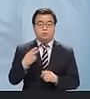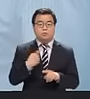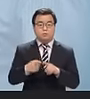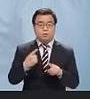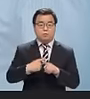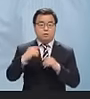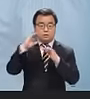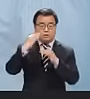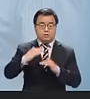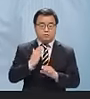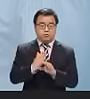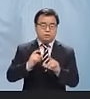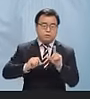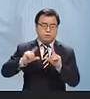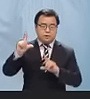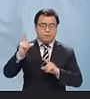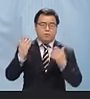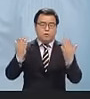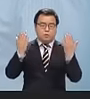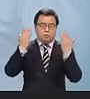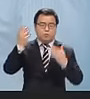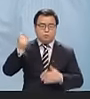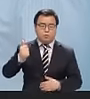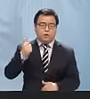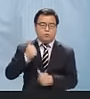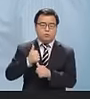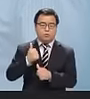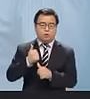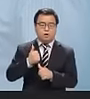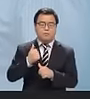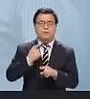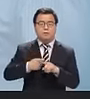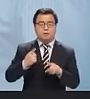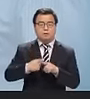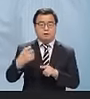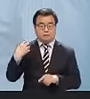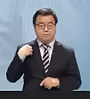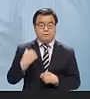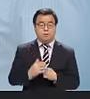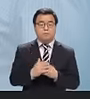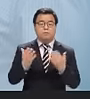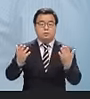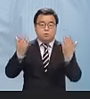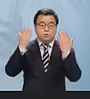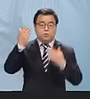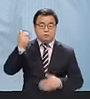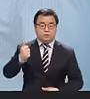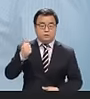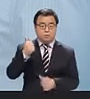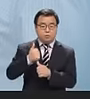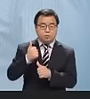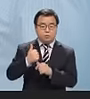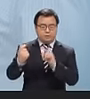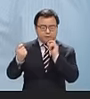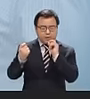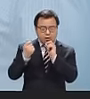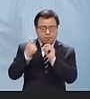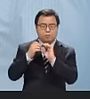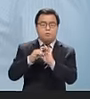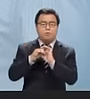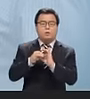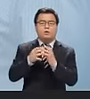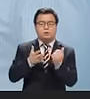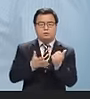평가권의 대부분은 교장과 교감이 지고 있습니다. 교장 교감과의 친소 관계가 평가에 작용할 수밖에